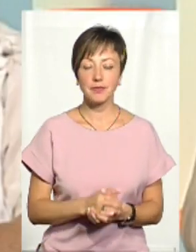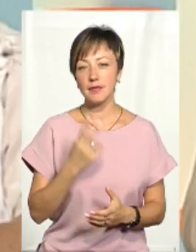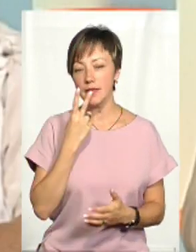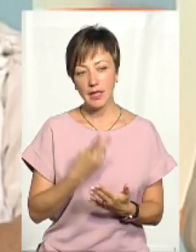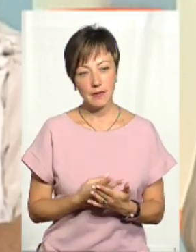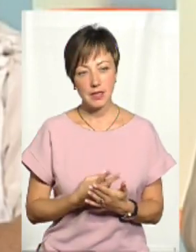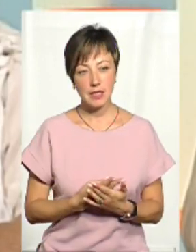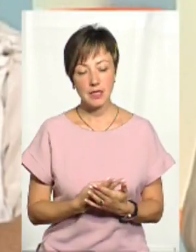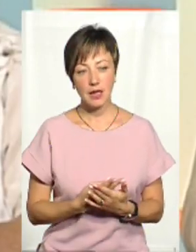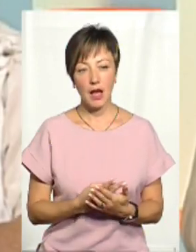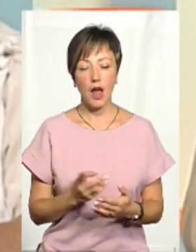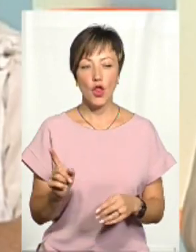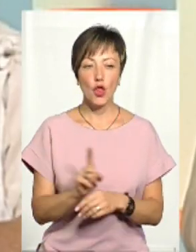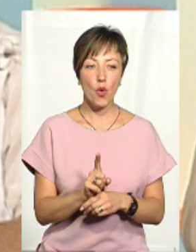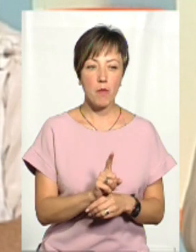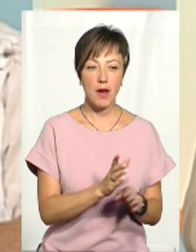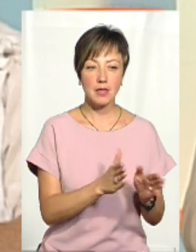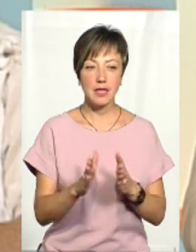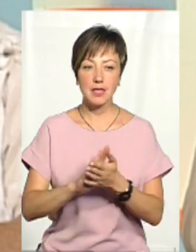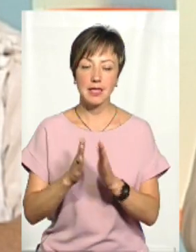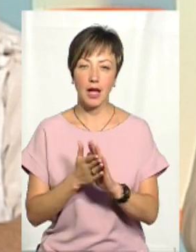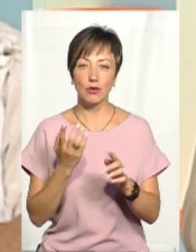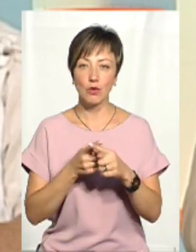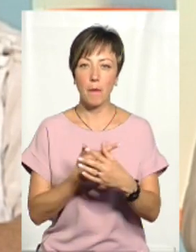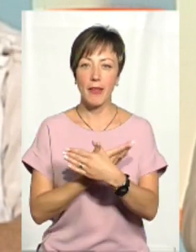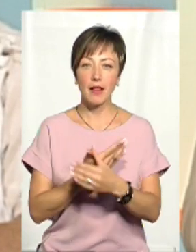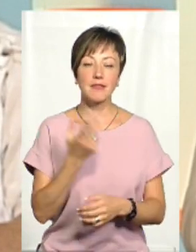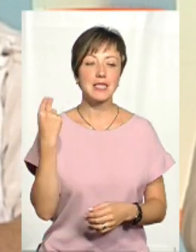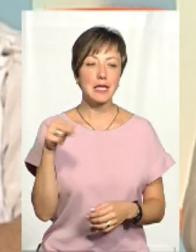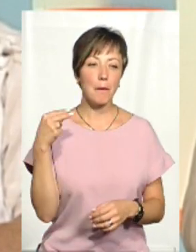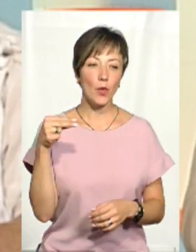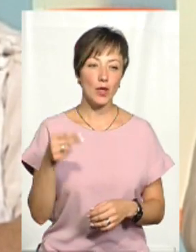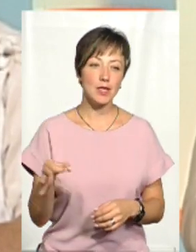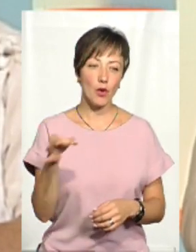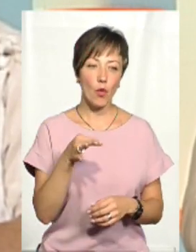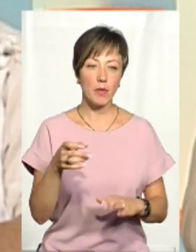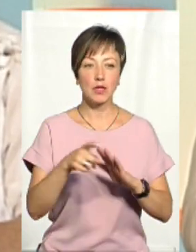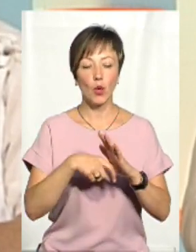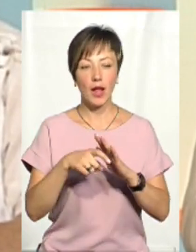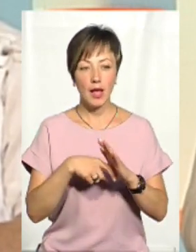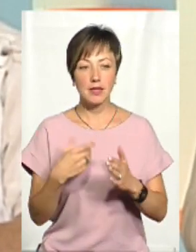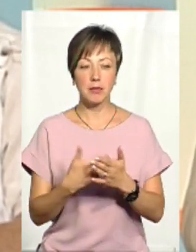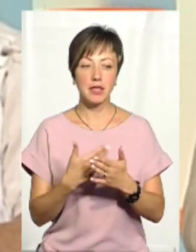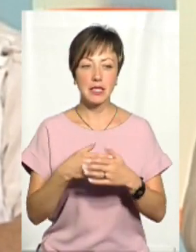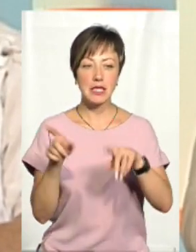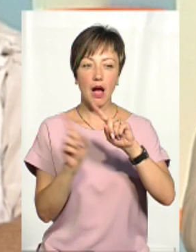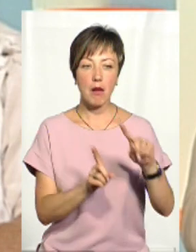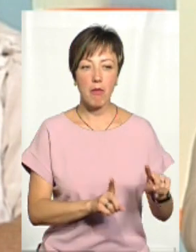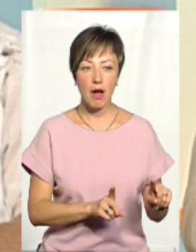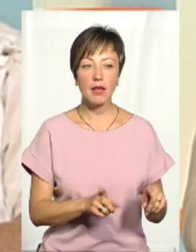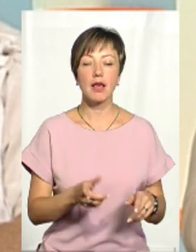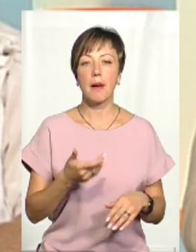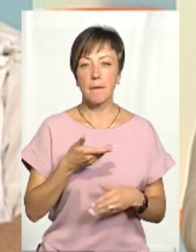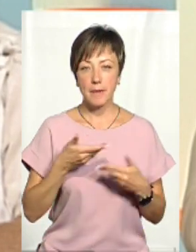от нормалізацію станом цього метелика, наприклад, в Запорізькій області, Донецькій, на Закарпатті,